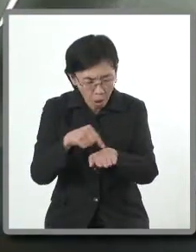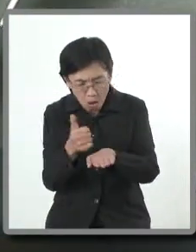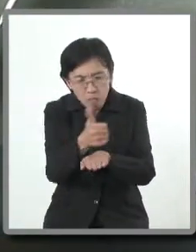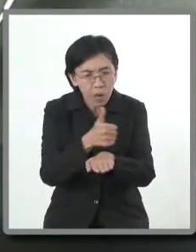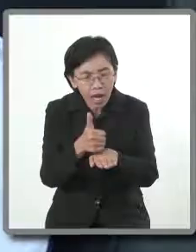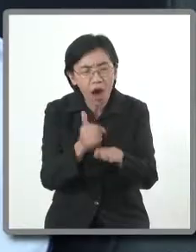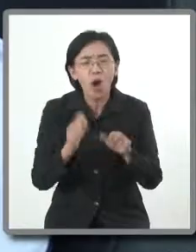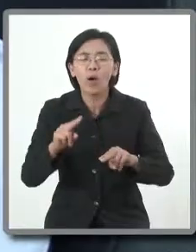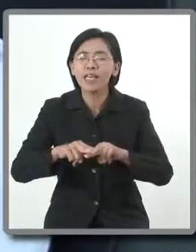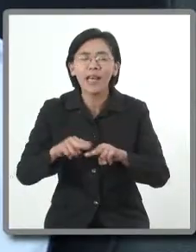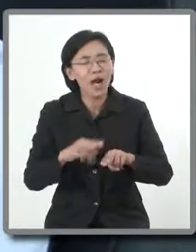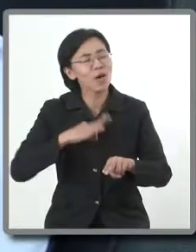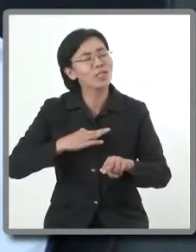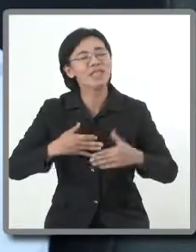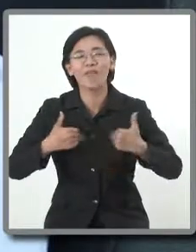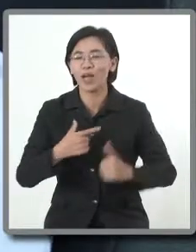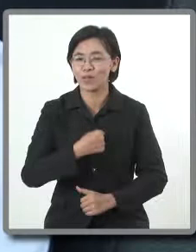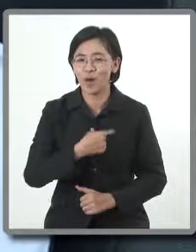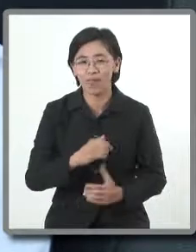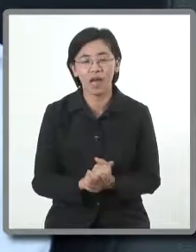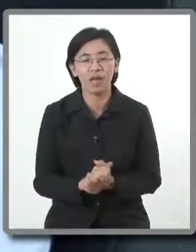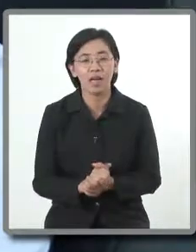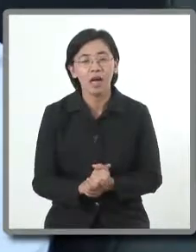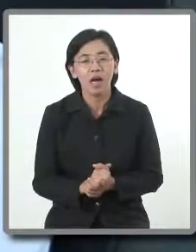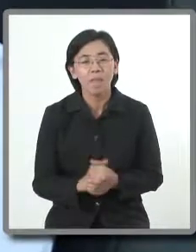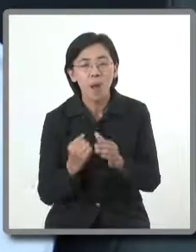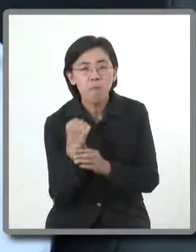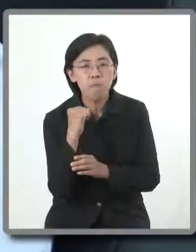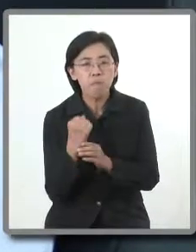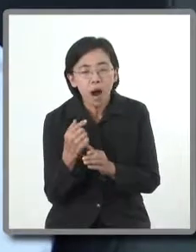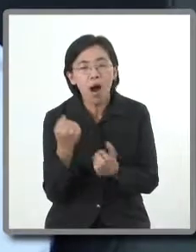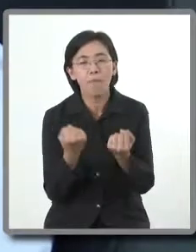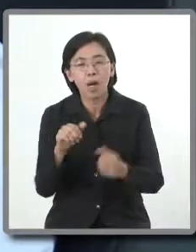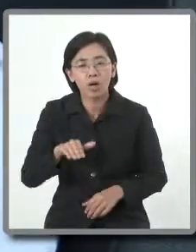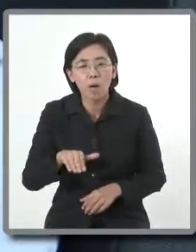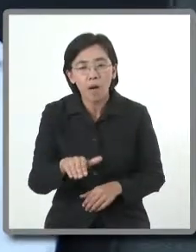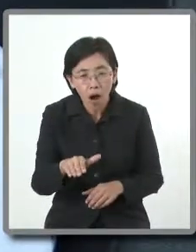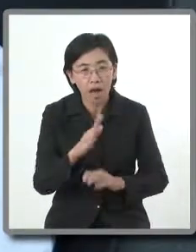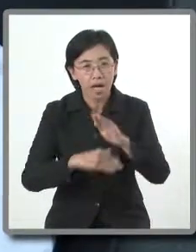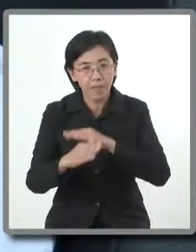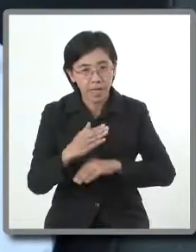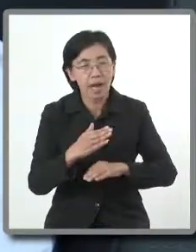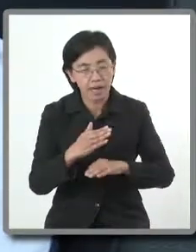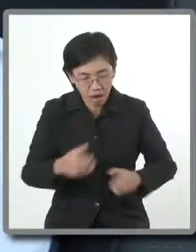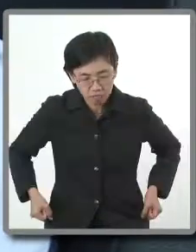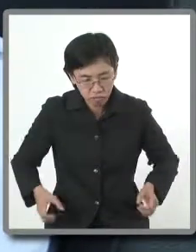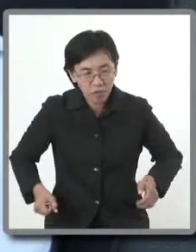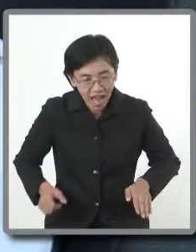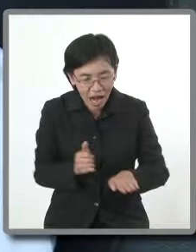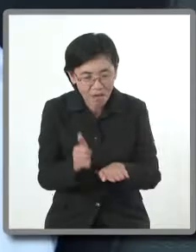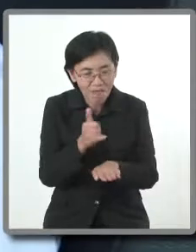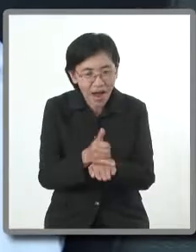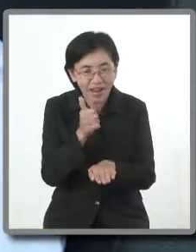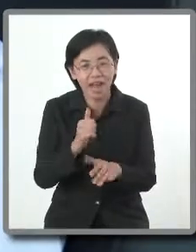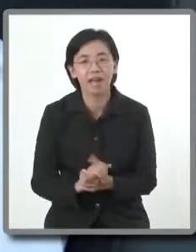ารชอบมันมีระบบไฮดรอลิกครับแล้วก็มีระบบวีลแชร์ครับให้ผู้โดยสาร